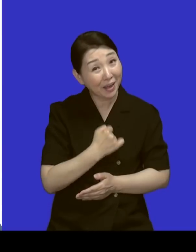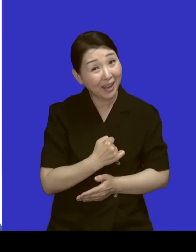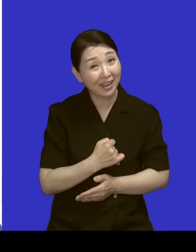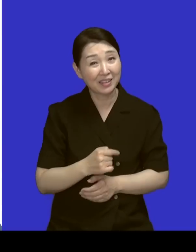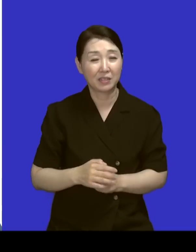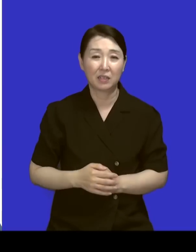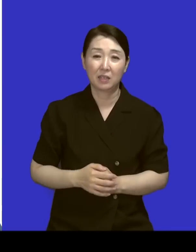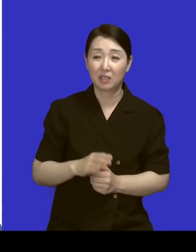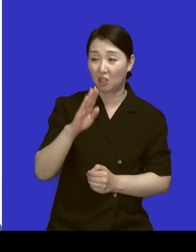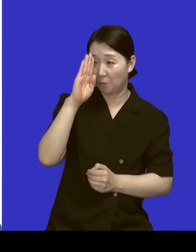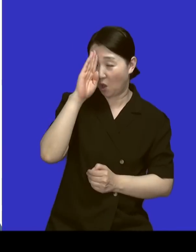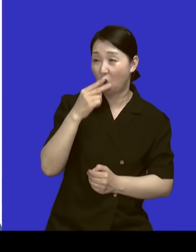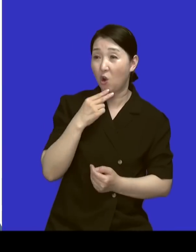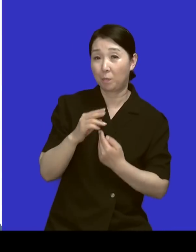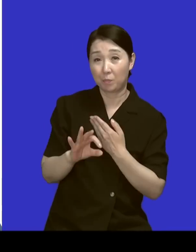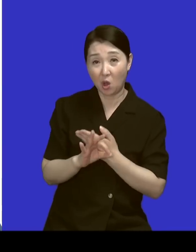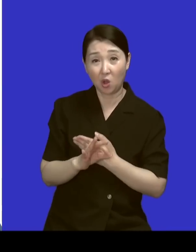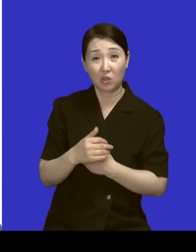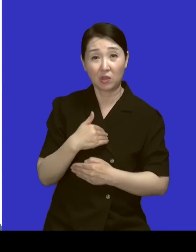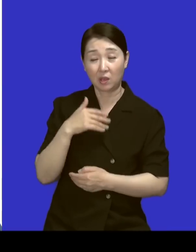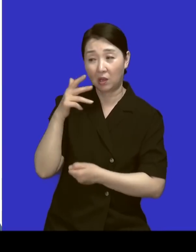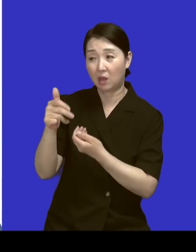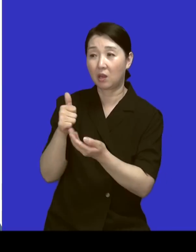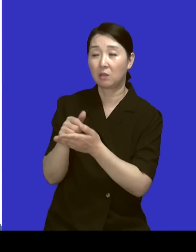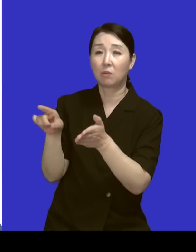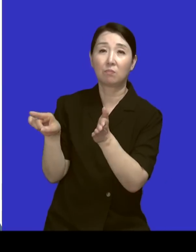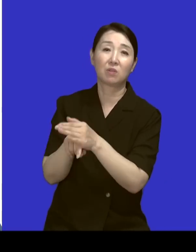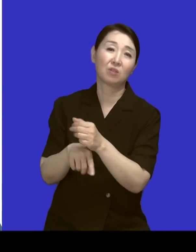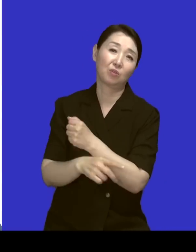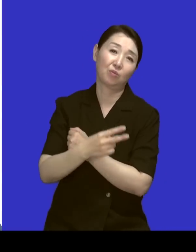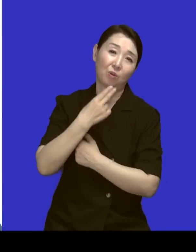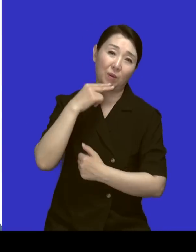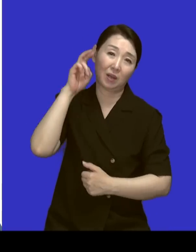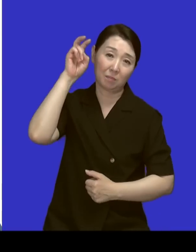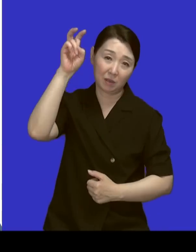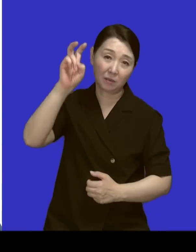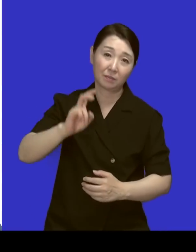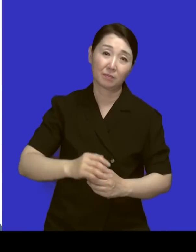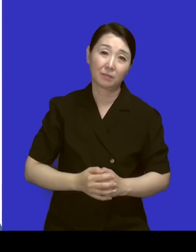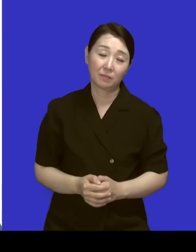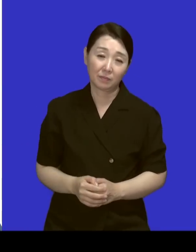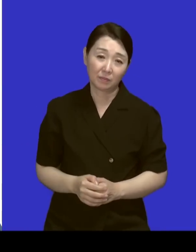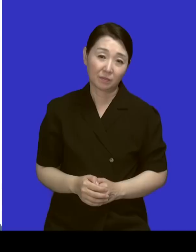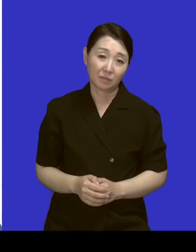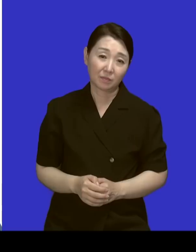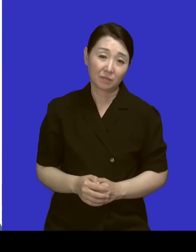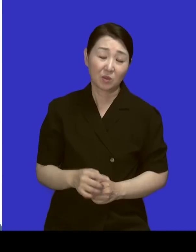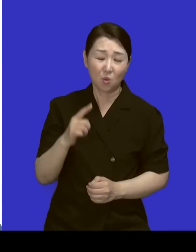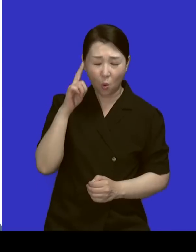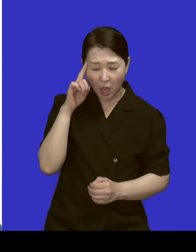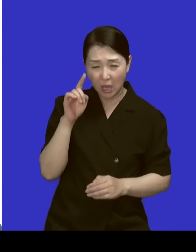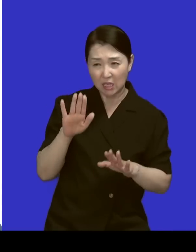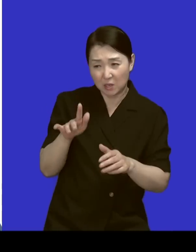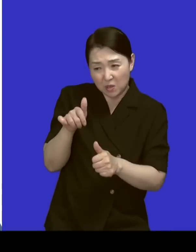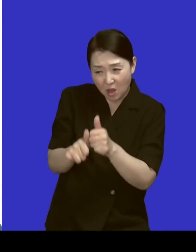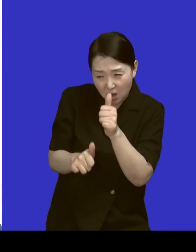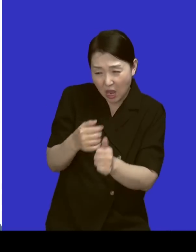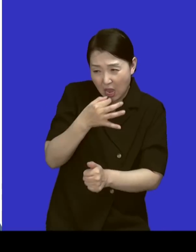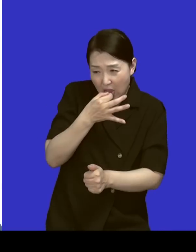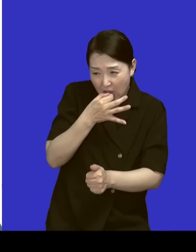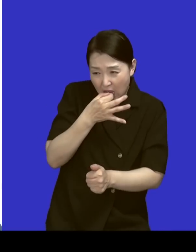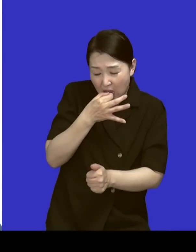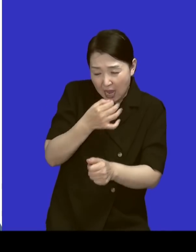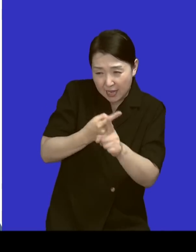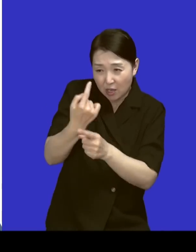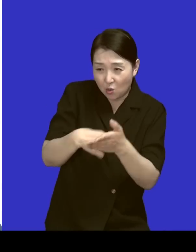조현병이 없었다면 네. 저는 하나님을 믿을 이유가 없었겠죠. 여전히 경쟁하고 예. 이기기 위해서